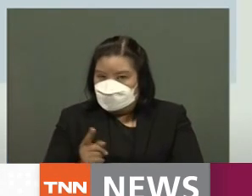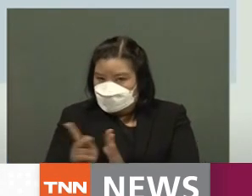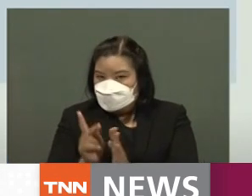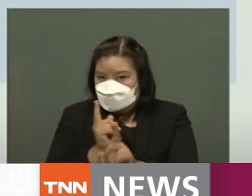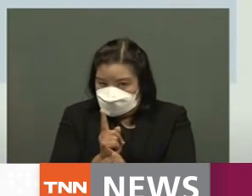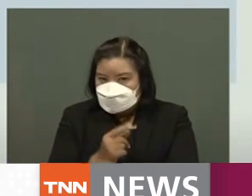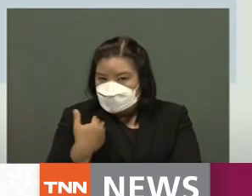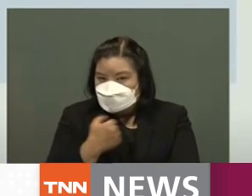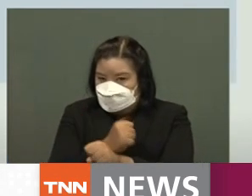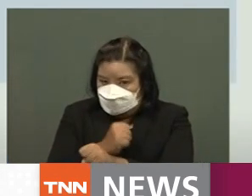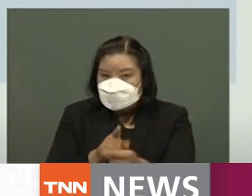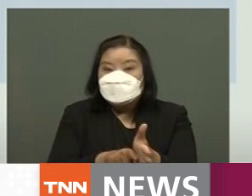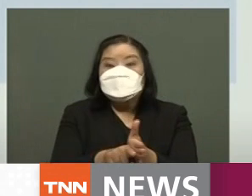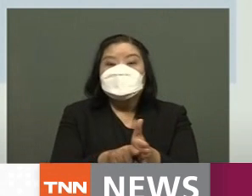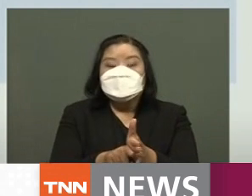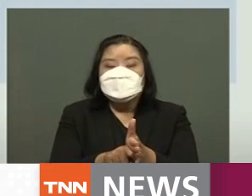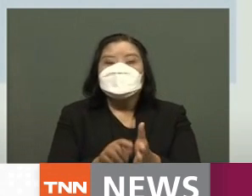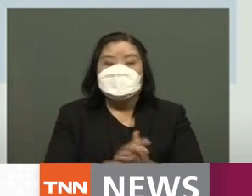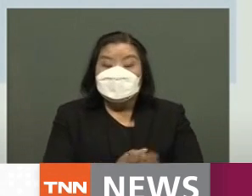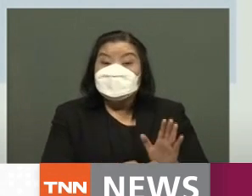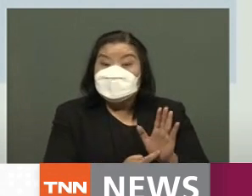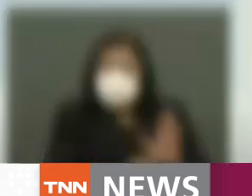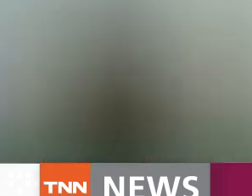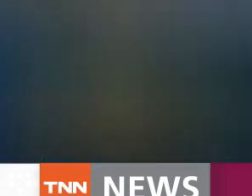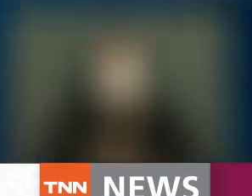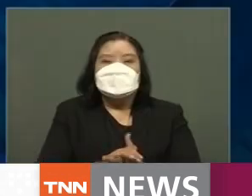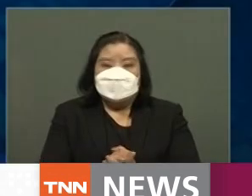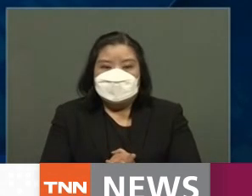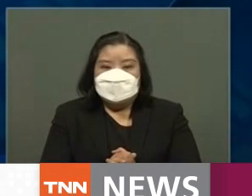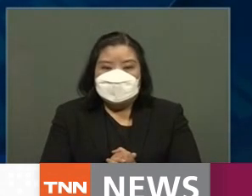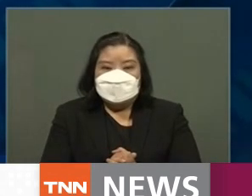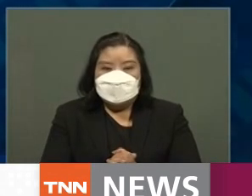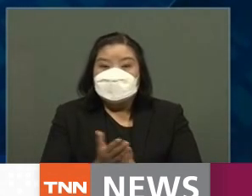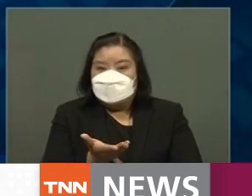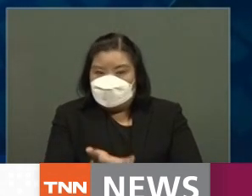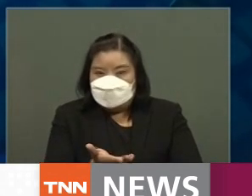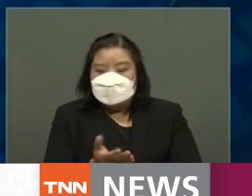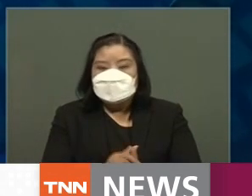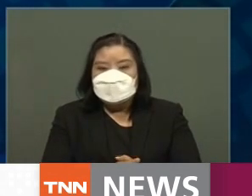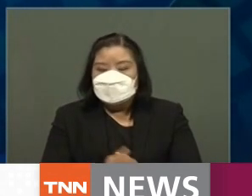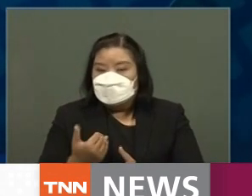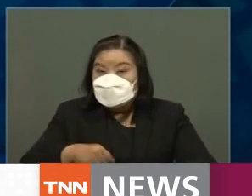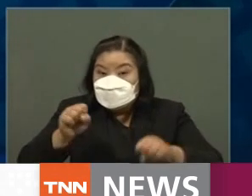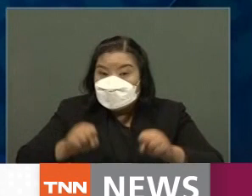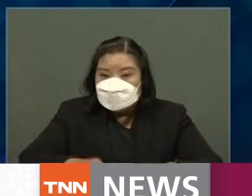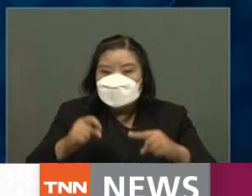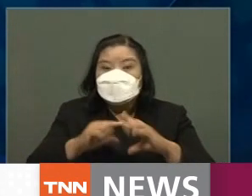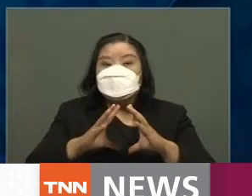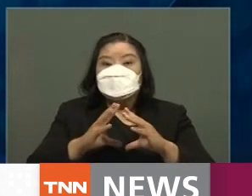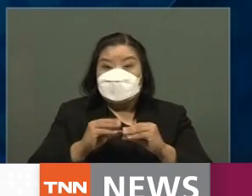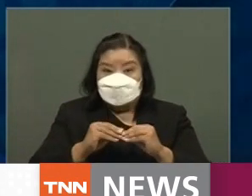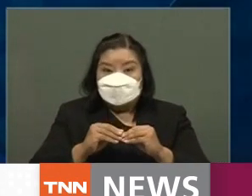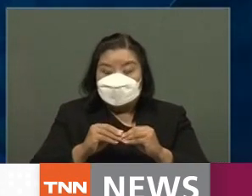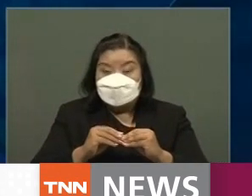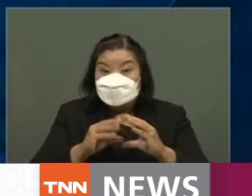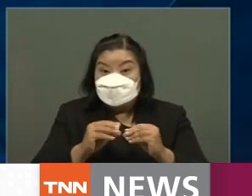อภิสมัย เกี่ยวกับประเด็นนี้ครับโดยมตินี้นะคะมีความเห็นชอบในที่ประชุม